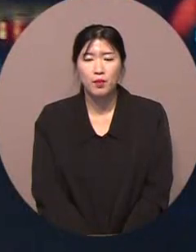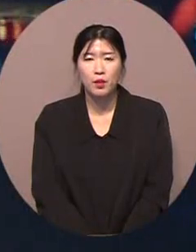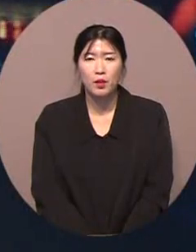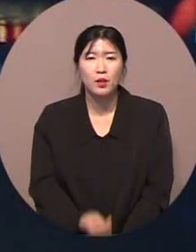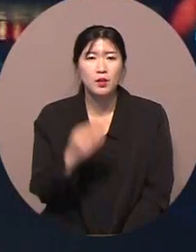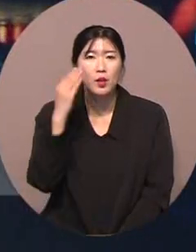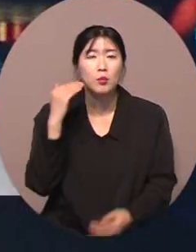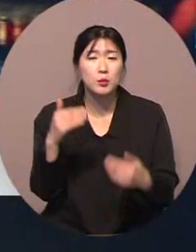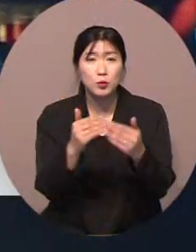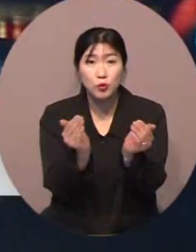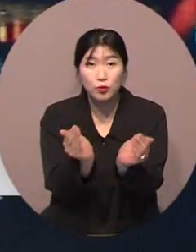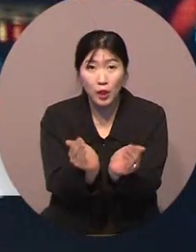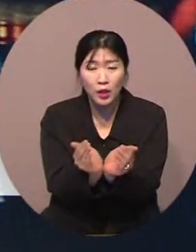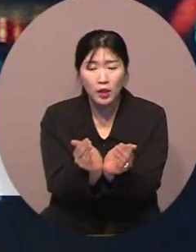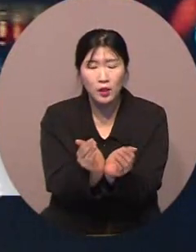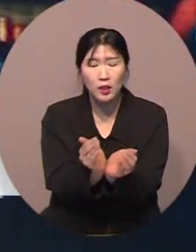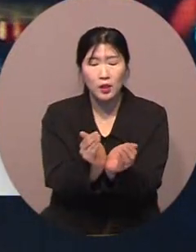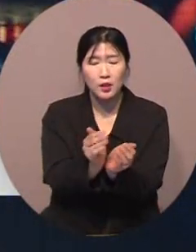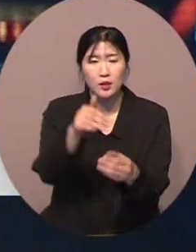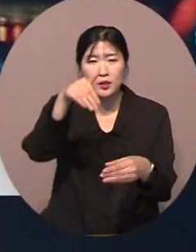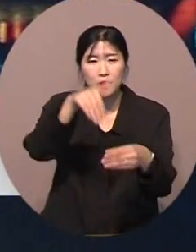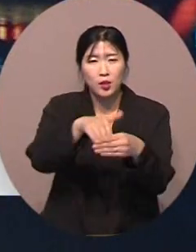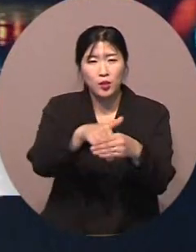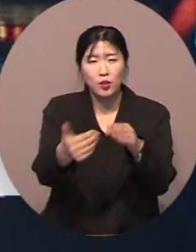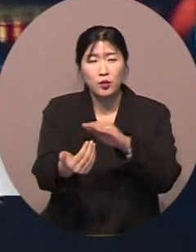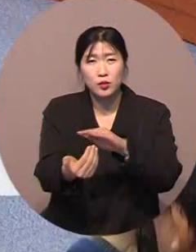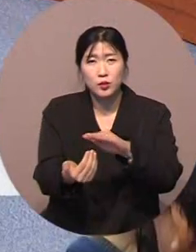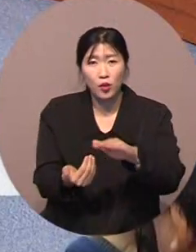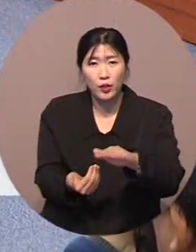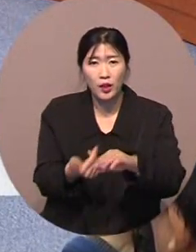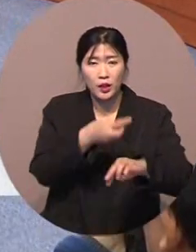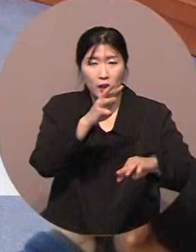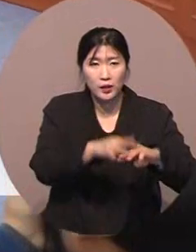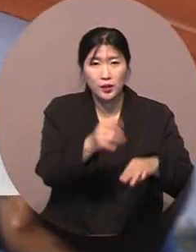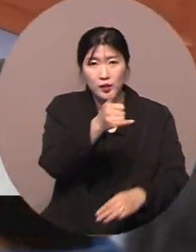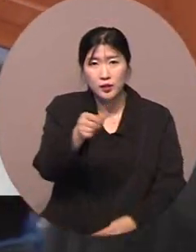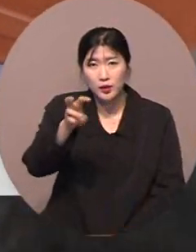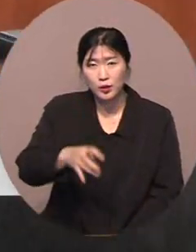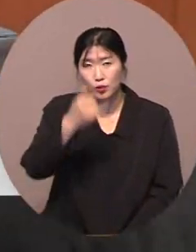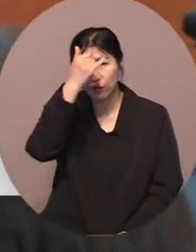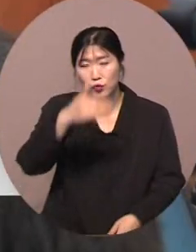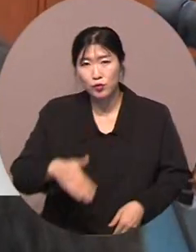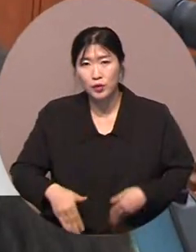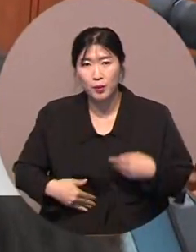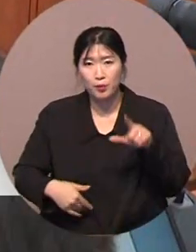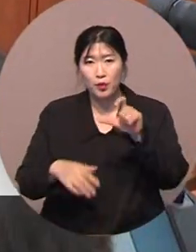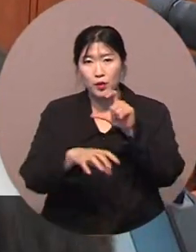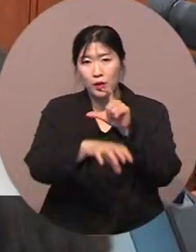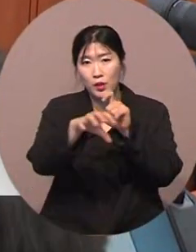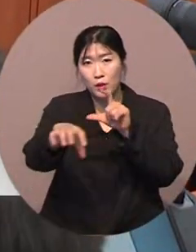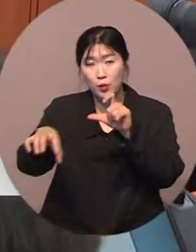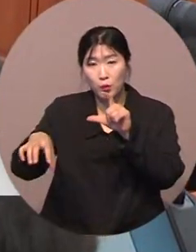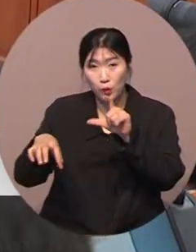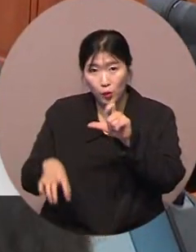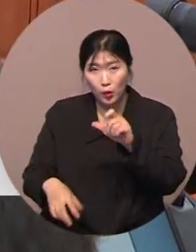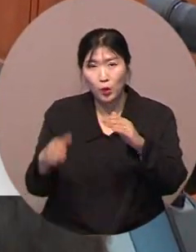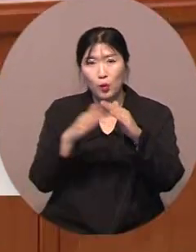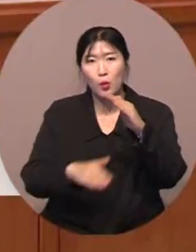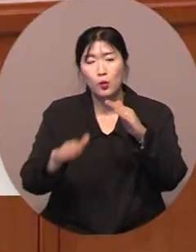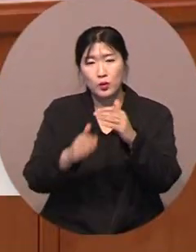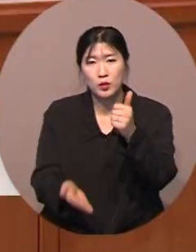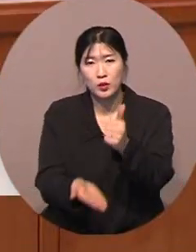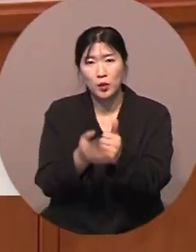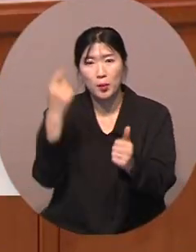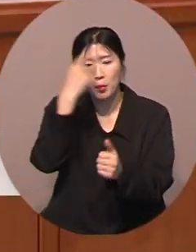더불어민주당이 총선 전략 선거구 다섯 곳을 제외한 대전과 세종 충남 15 곳의 예비 후보를 상대로 공천